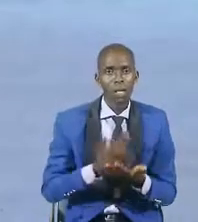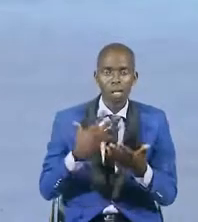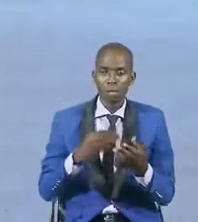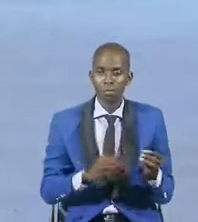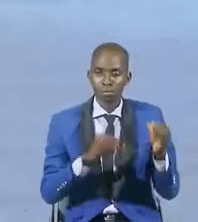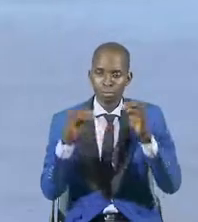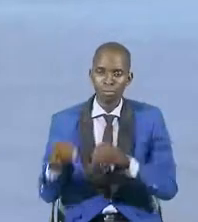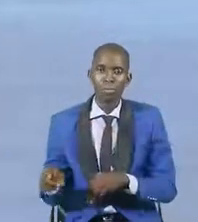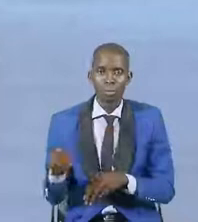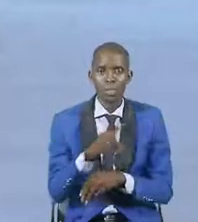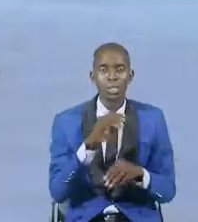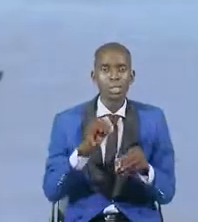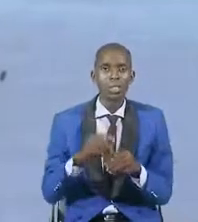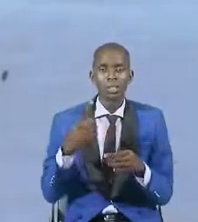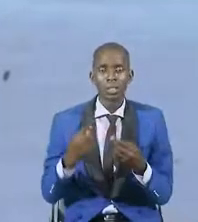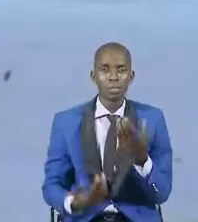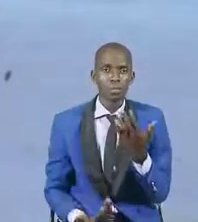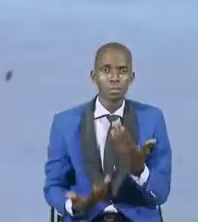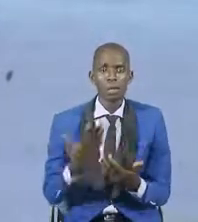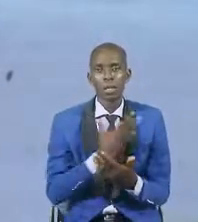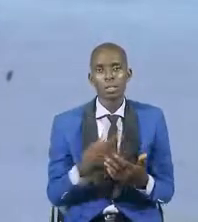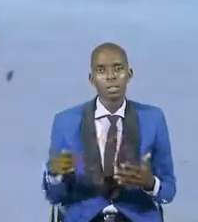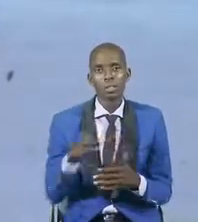sarments, on les jette au feu et